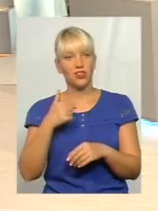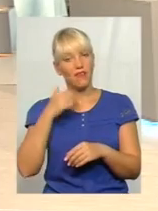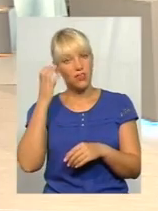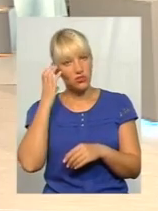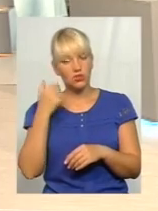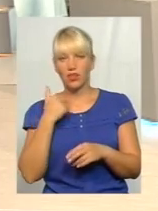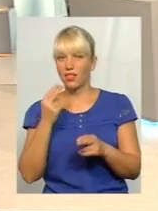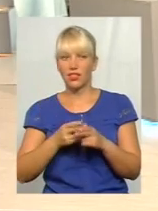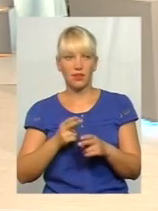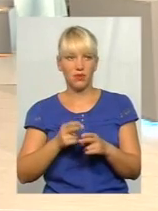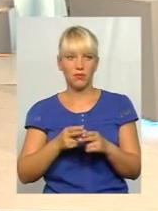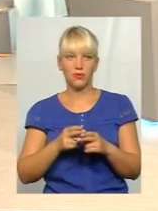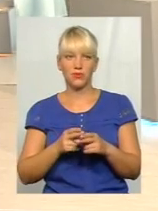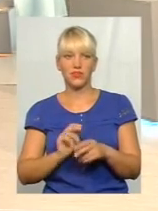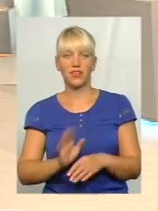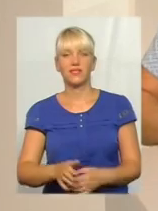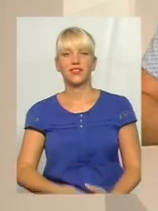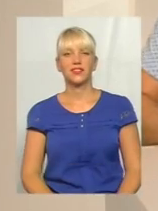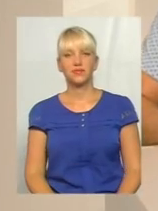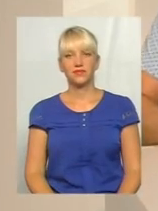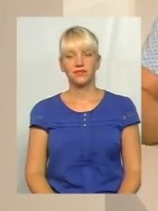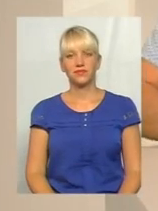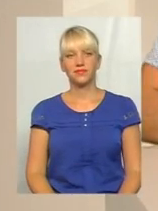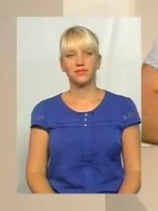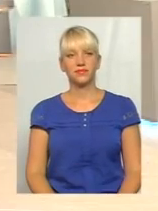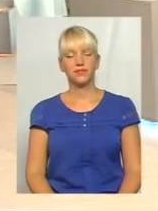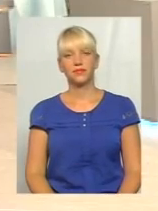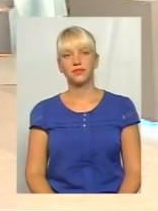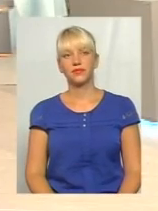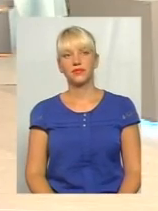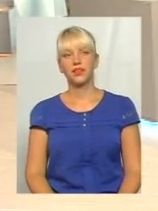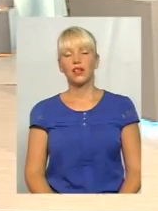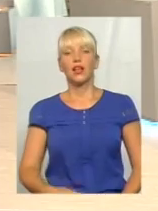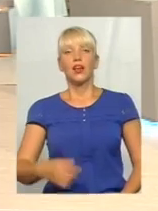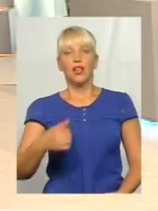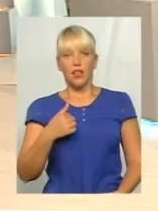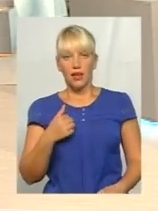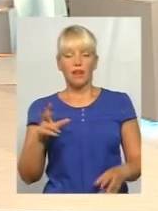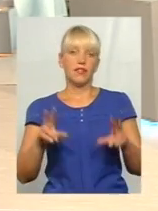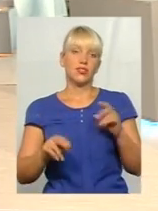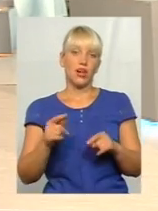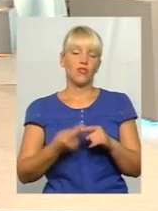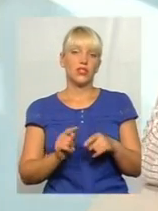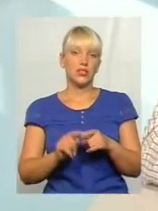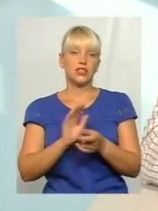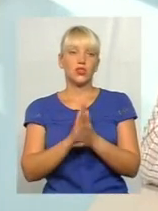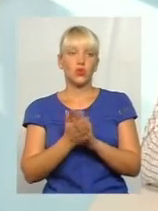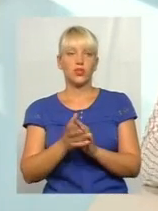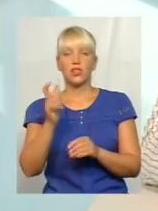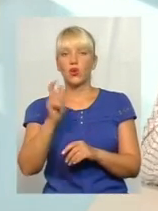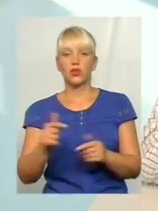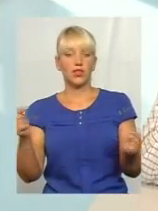перевав я закінчу зни градус трошечки Так продов я вважаю от в цій ситуації що людина